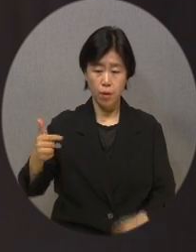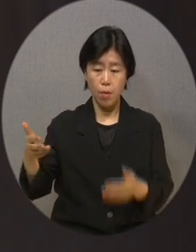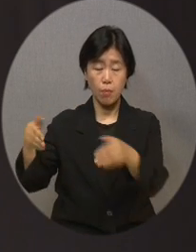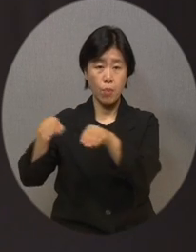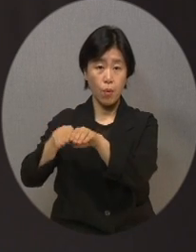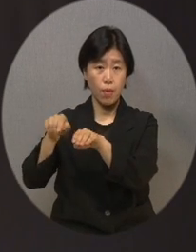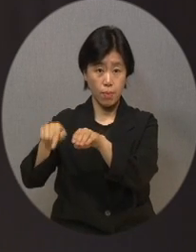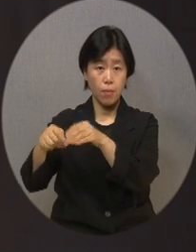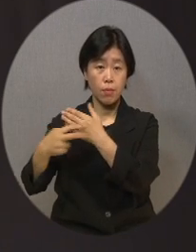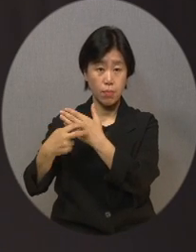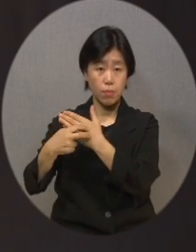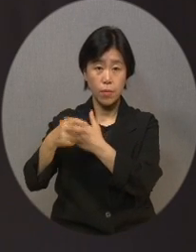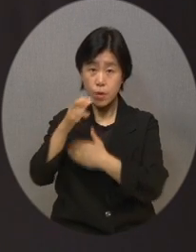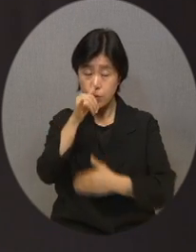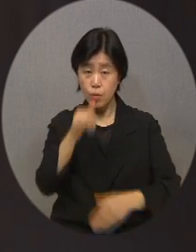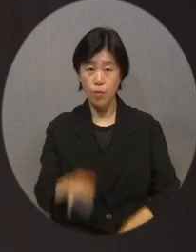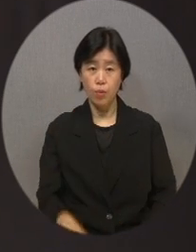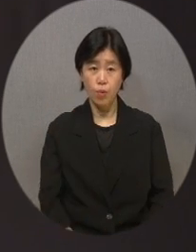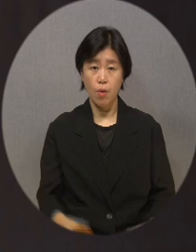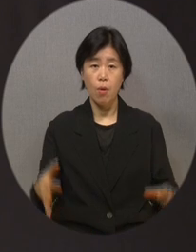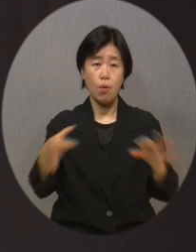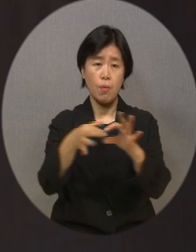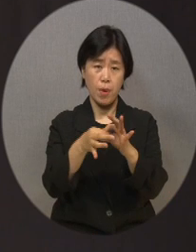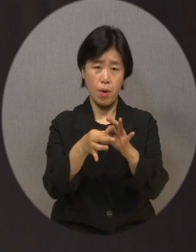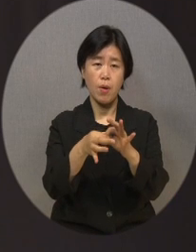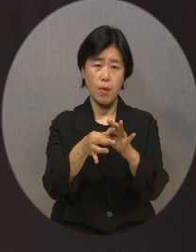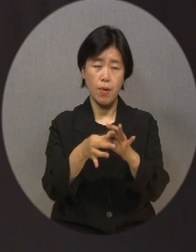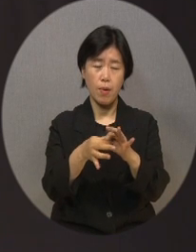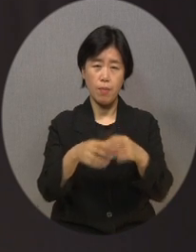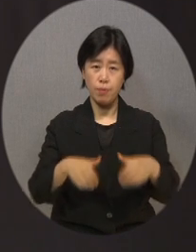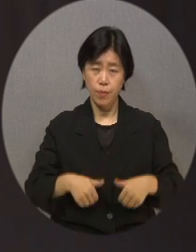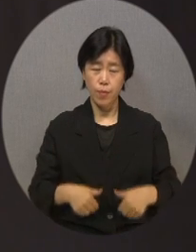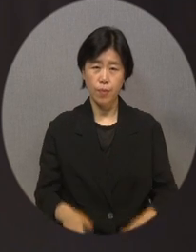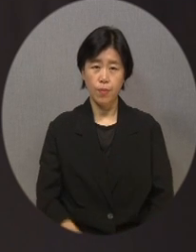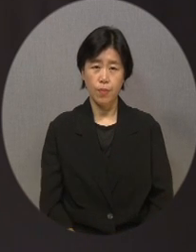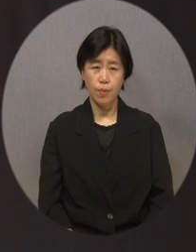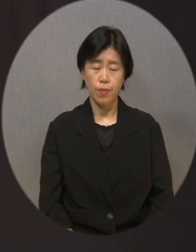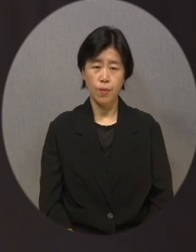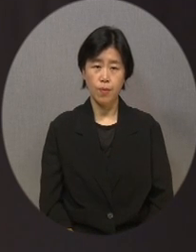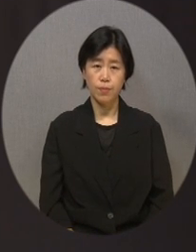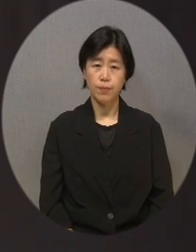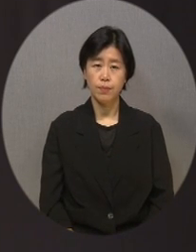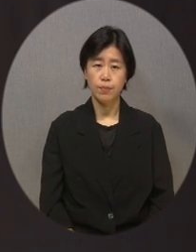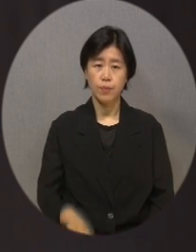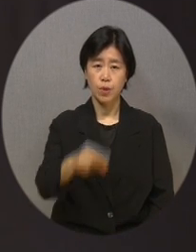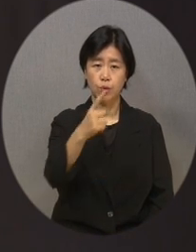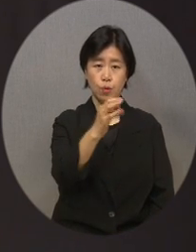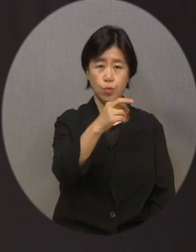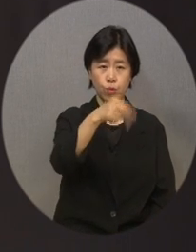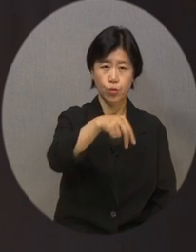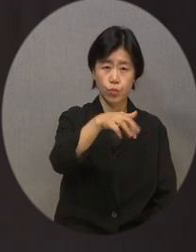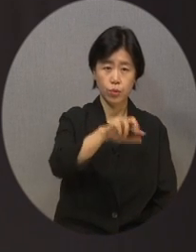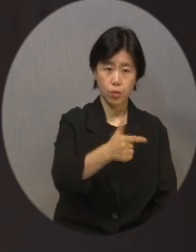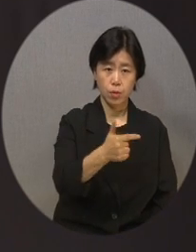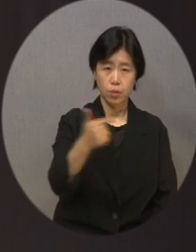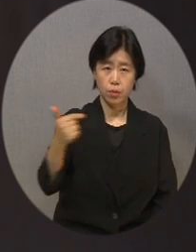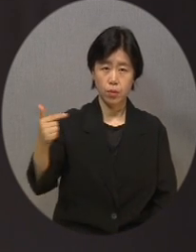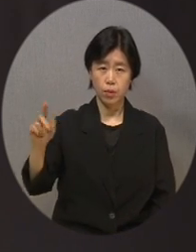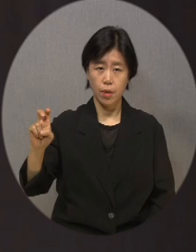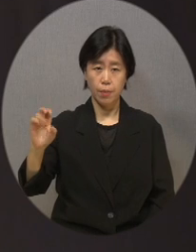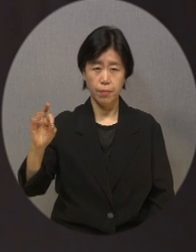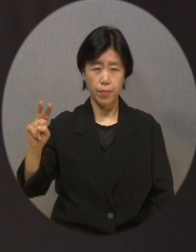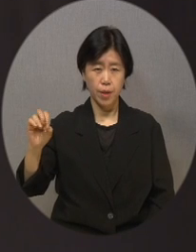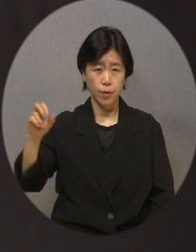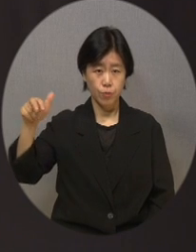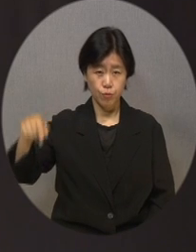된다면 연계해서 그 지역 적어도 뭐 동두천 의정부까지 또는 남양주까지 포괄하는 이 지역의 의료